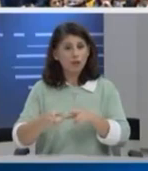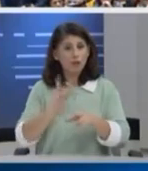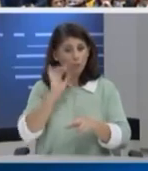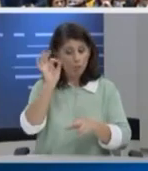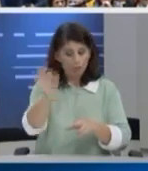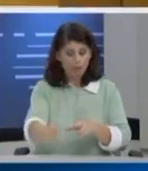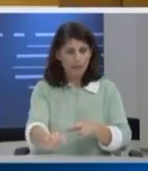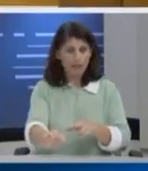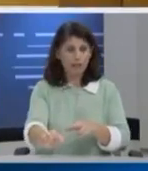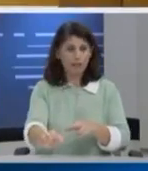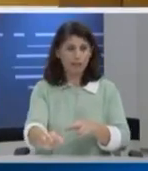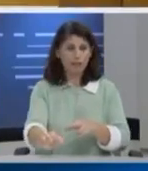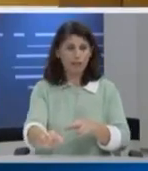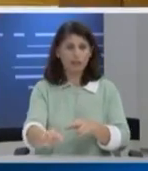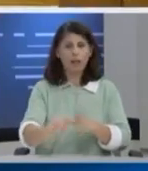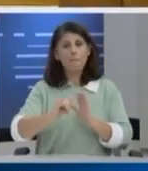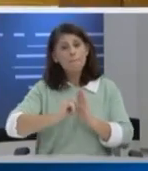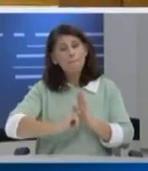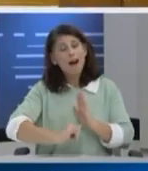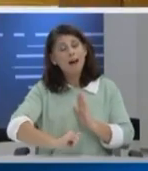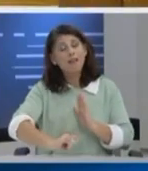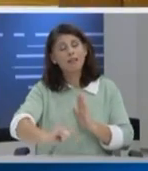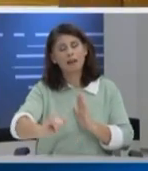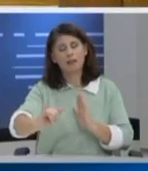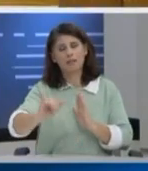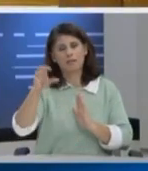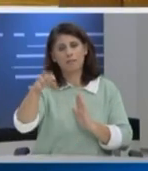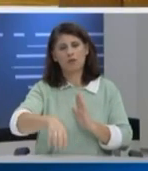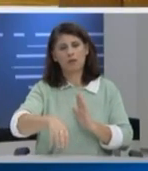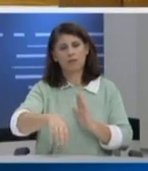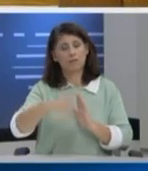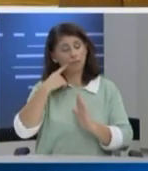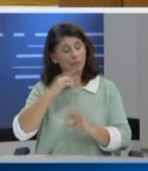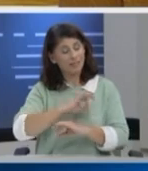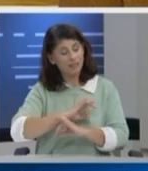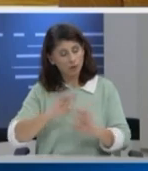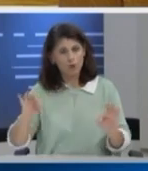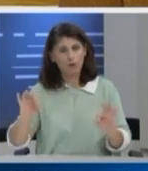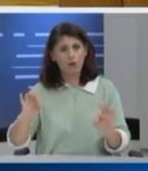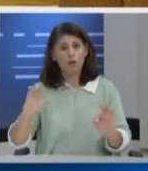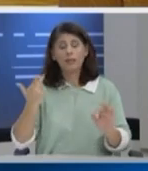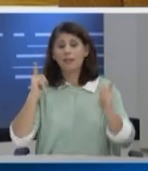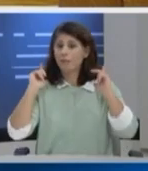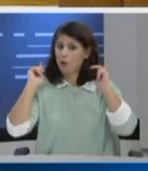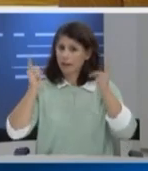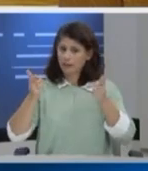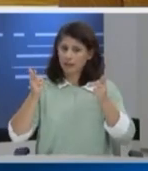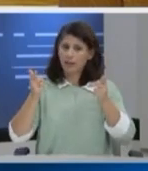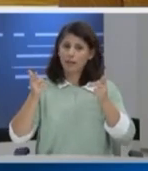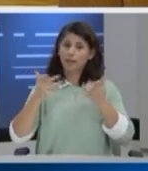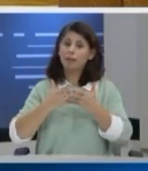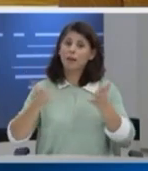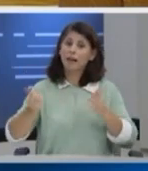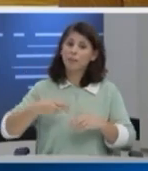δρόμος που μας οδηγεί σε μακρινές εποχές, που είμαι απολύτως βέβαιος ότι η δημοκρατία μας